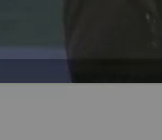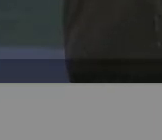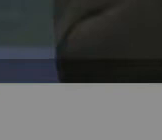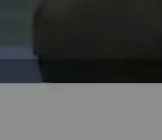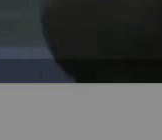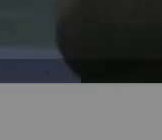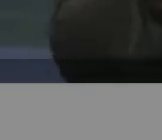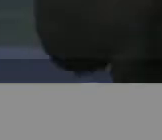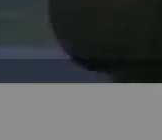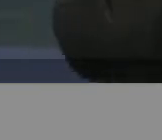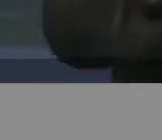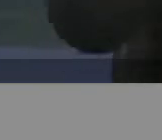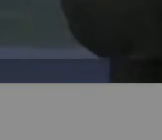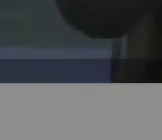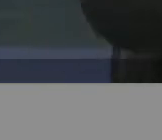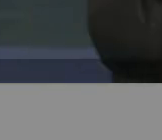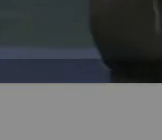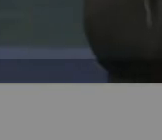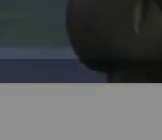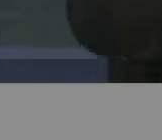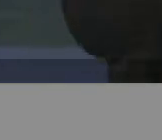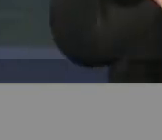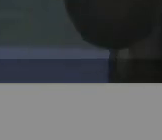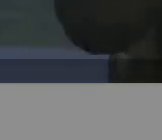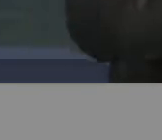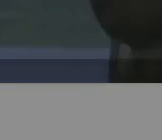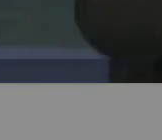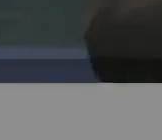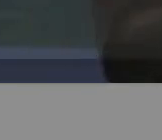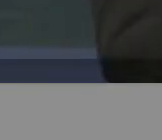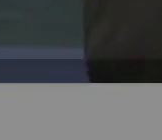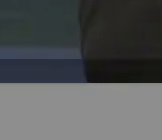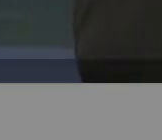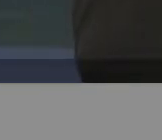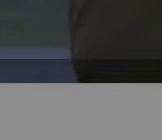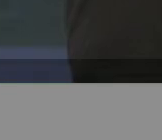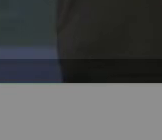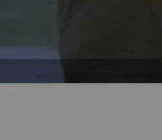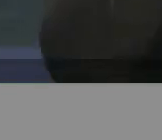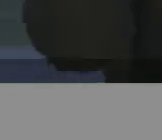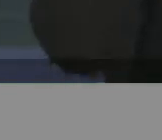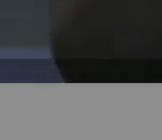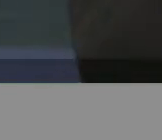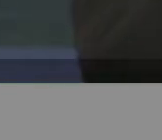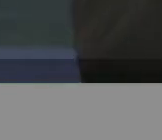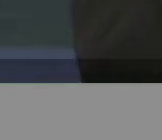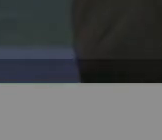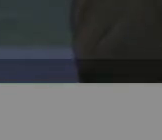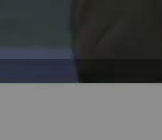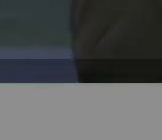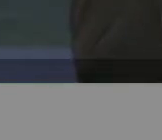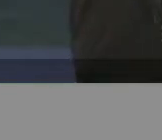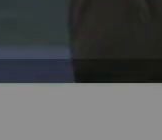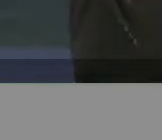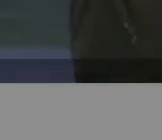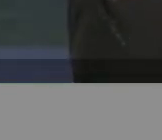כמדינה מודרנית, מתקדמת, מערבית, שאני לא בטוח שזה דברים טובים, לא מודרני, לא מתקדם ולא מערבי, אבל בוא נניח וכולם יגידו... אני לא בטוח גם שזה קשור